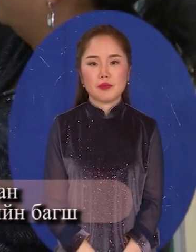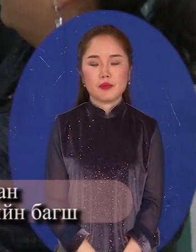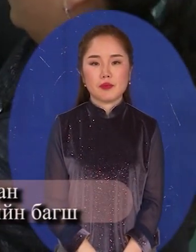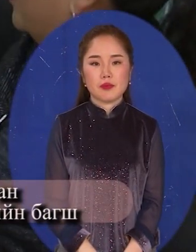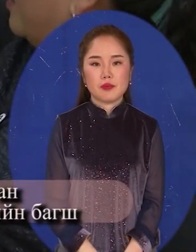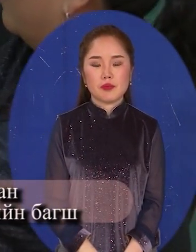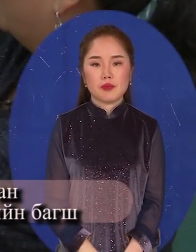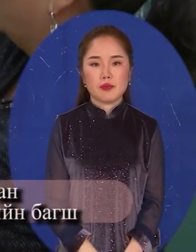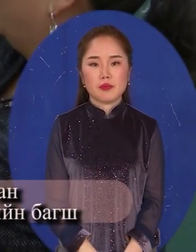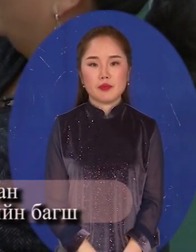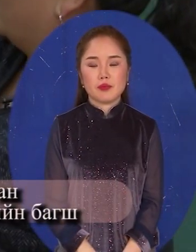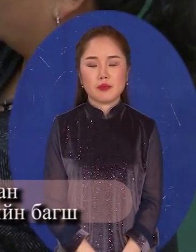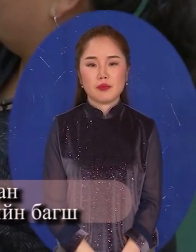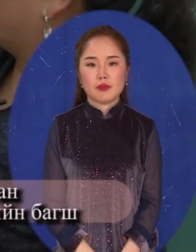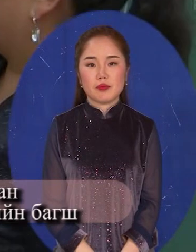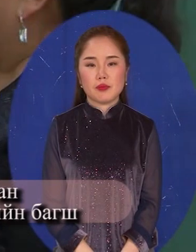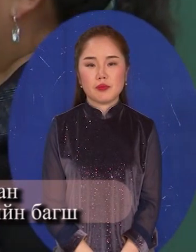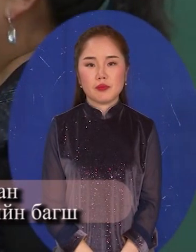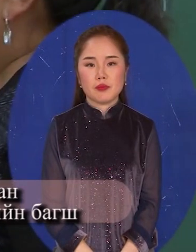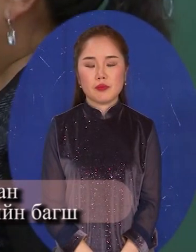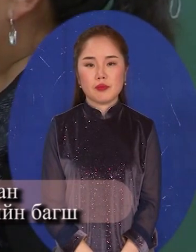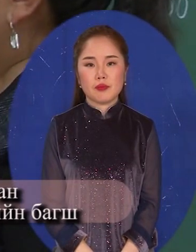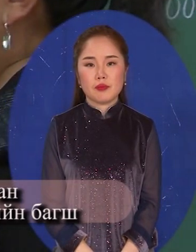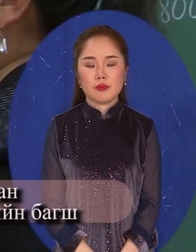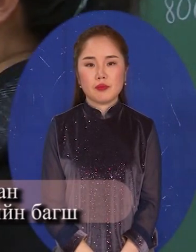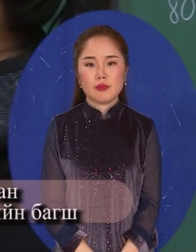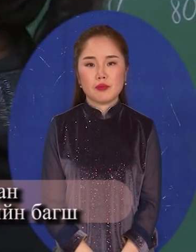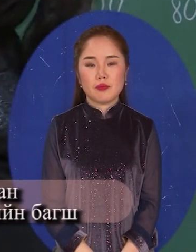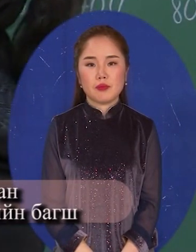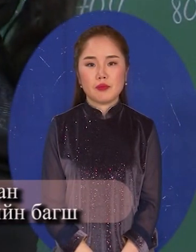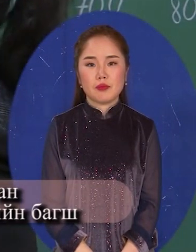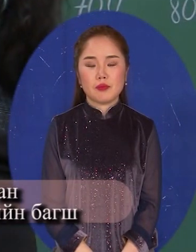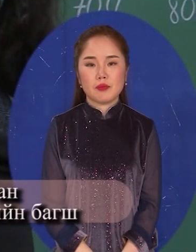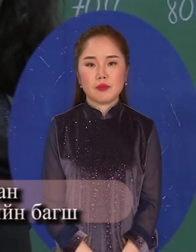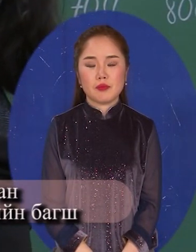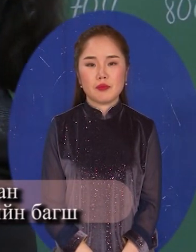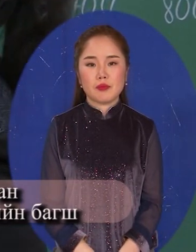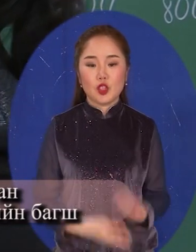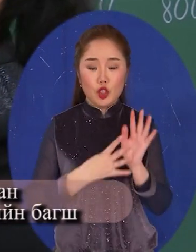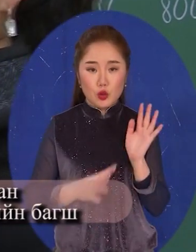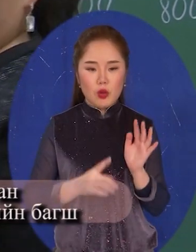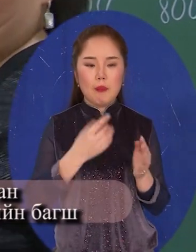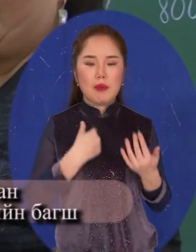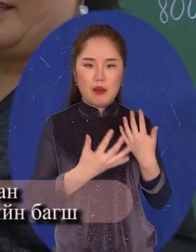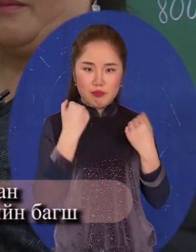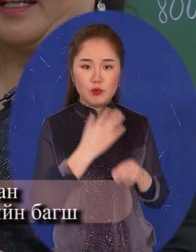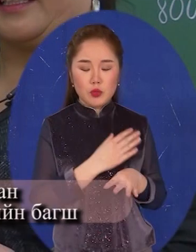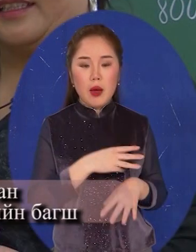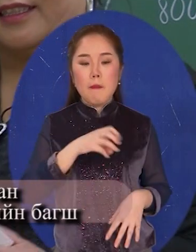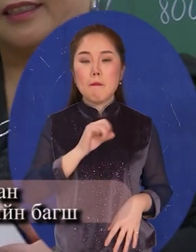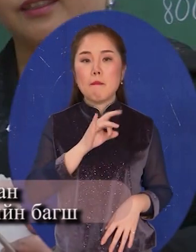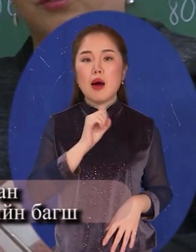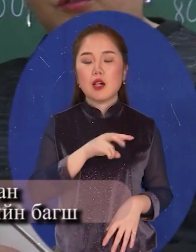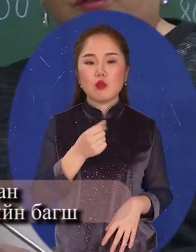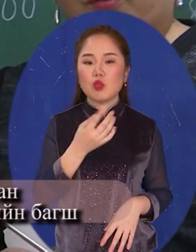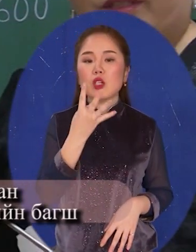Biz 200, 300, 400, 500, 600, 700, 800, 900 tögürükte mugalimlerin